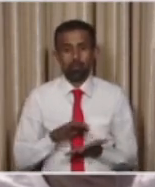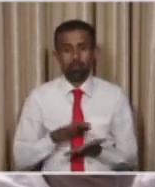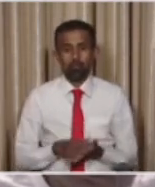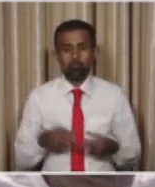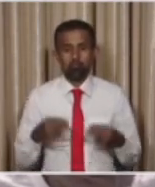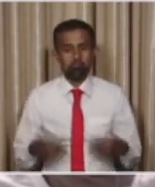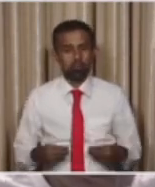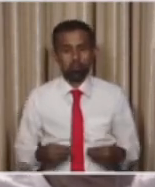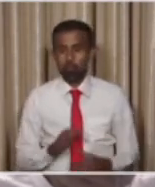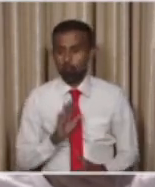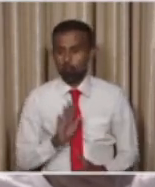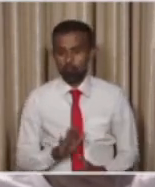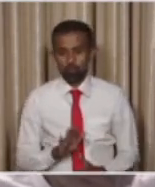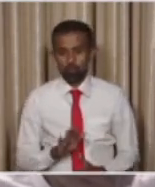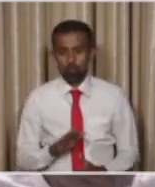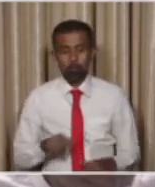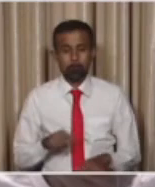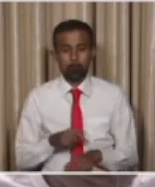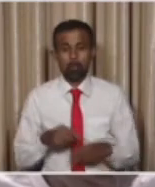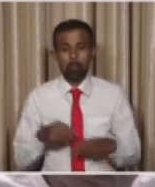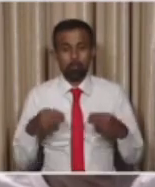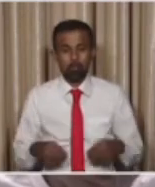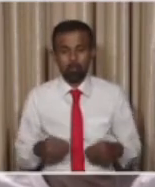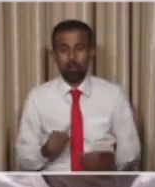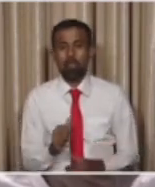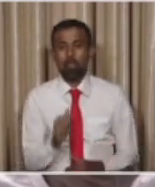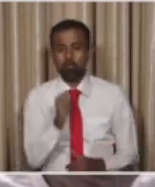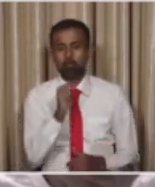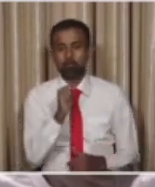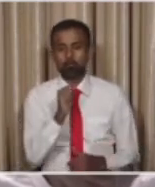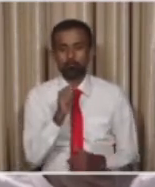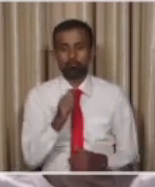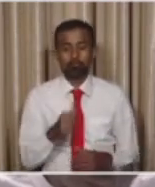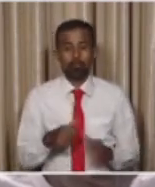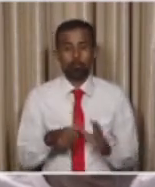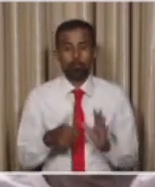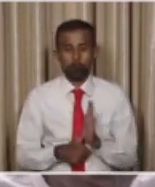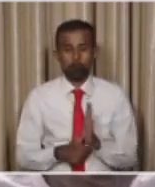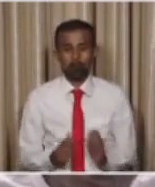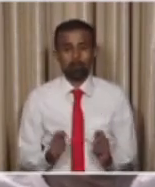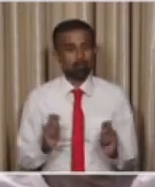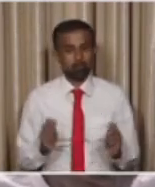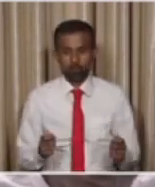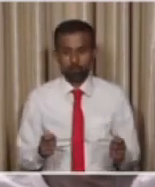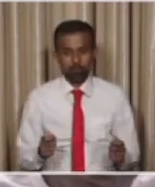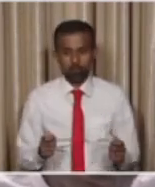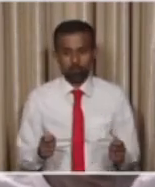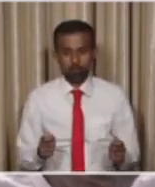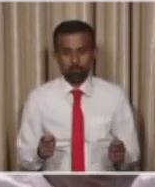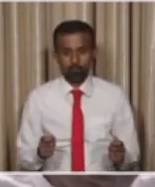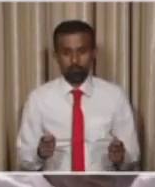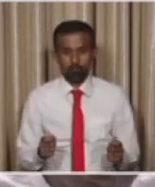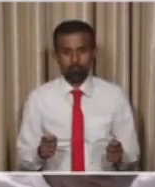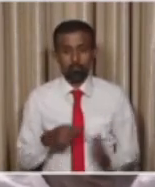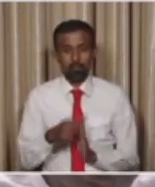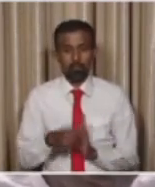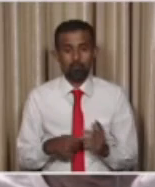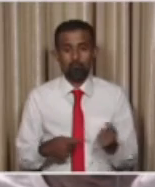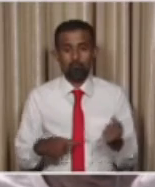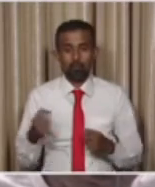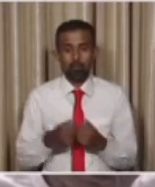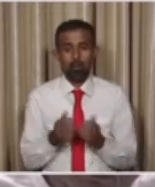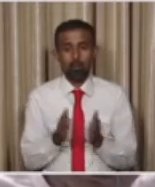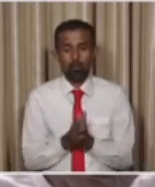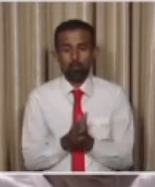කළ යුතු කාරණාවක්. මේ මොහොතේ පරාජය කළ යුත්තේයි. දැන් මේ පනත ගේන කොට කරු මුලාසනාලු කරු මන්තුමනි මේ රටේ විකුණන්න ඕන ආයතන